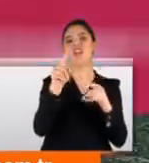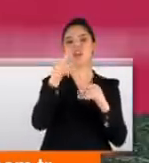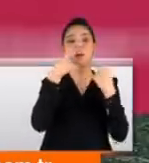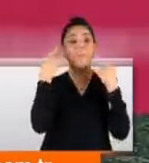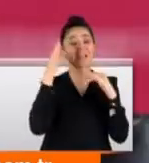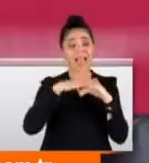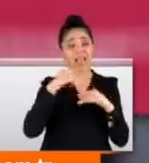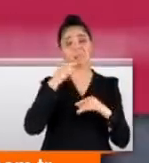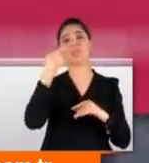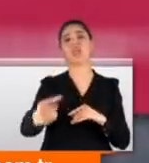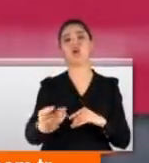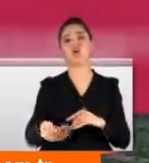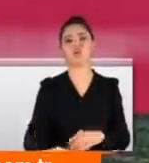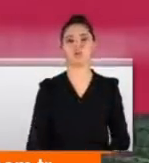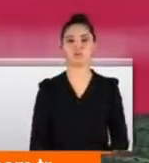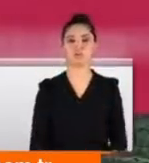tak.